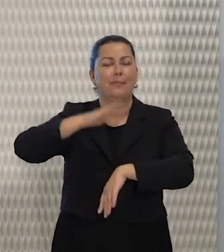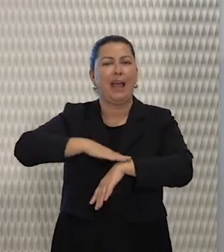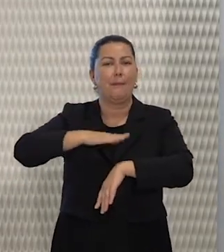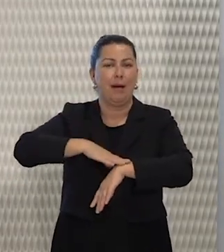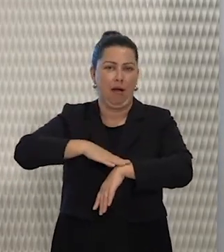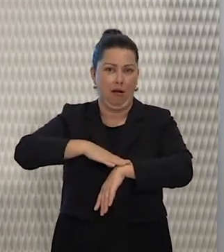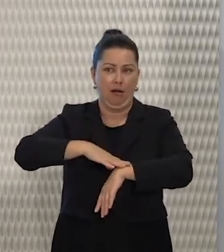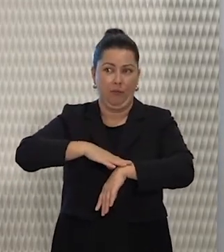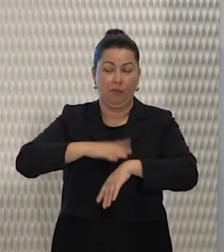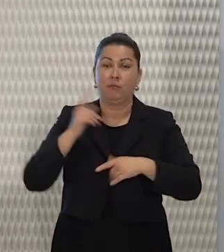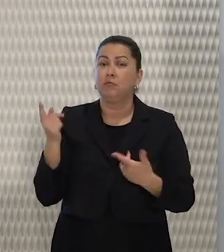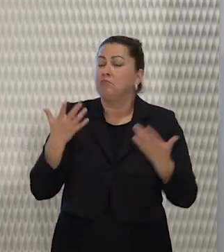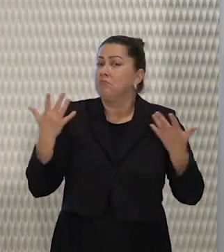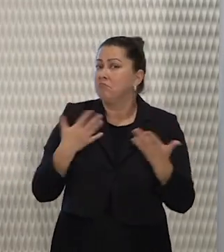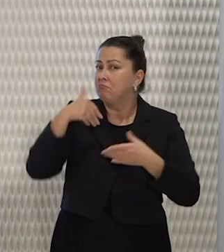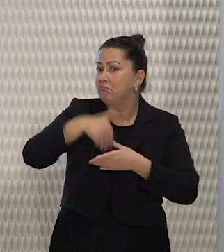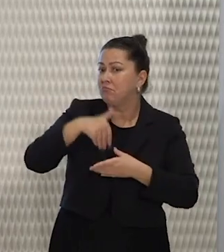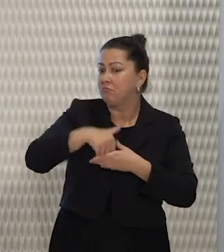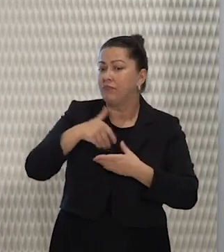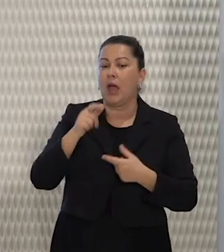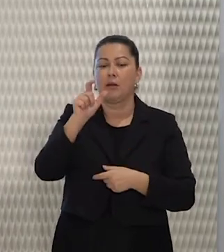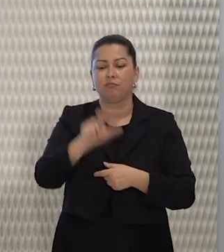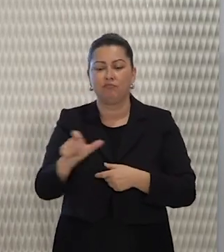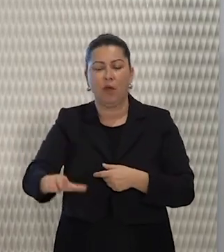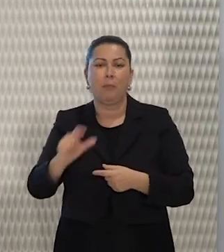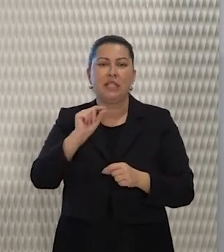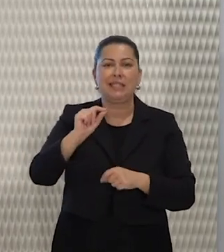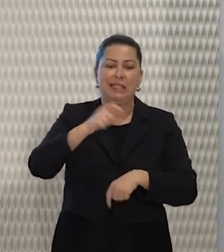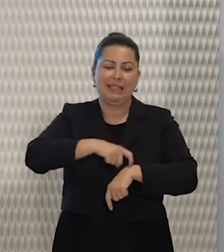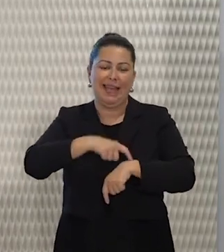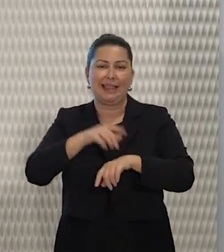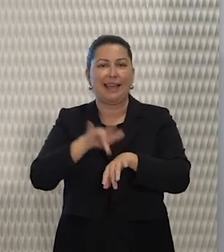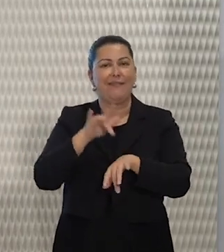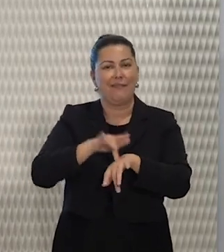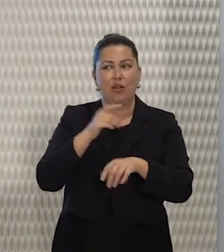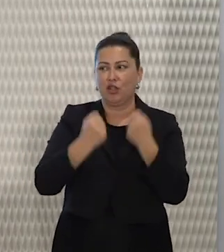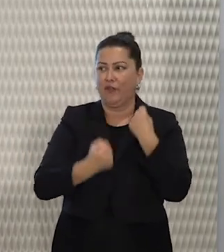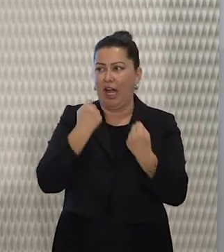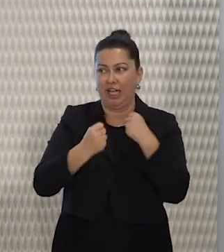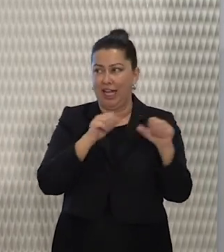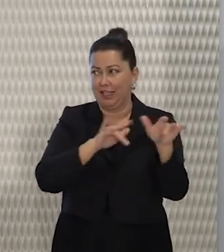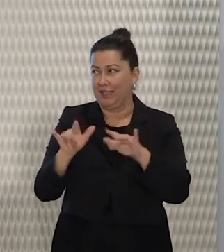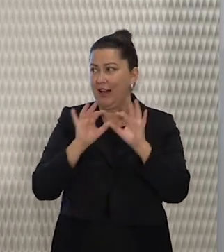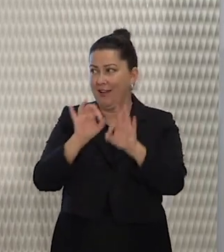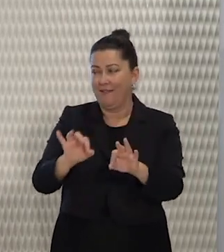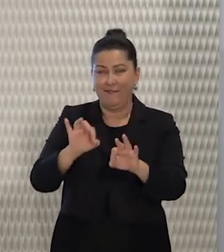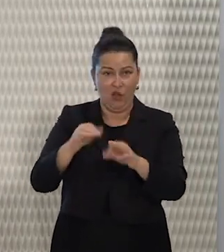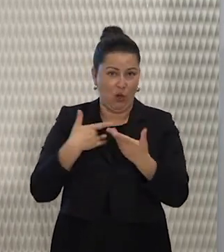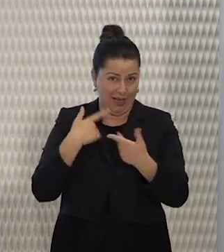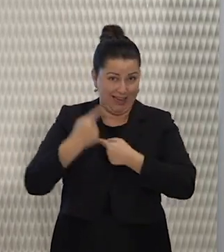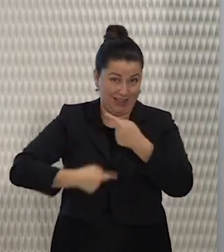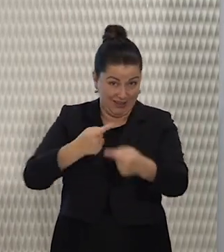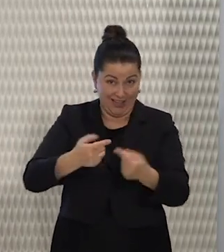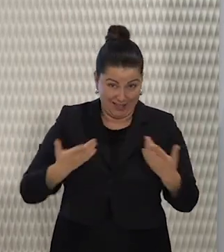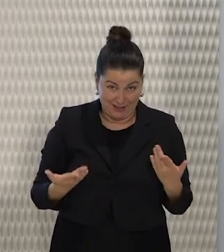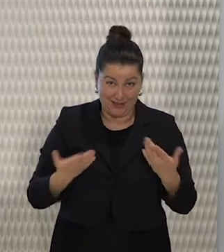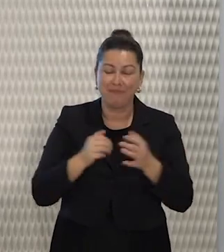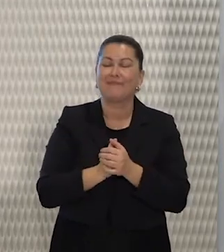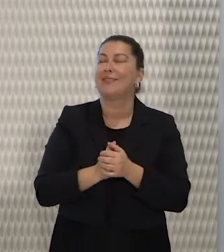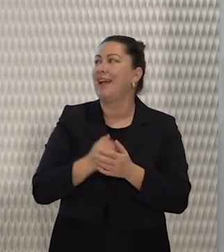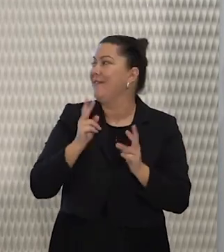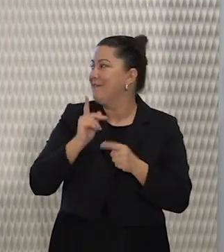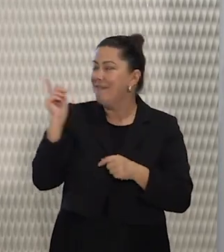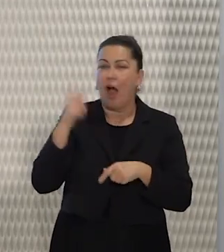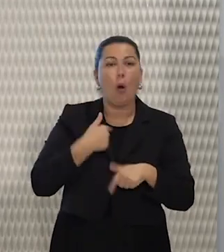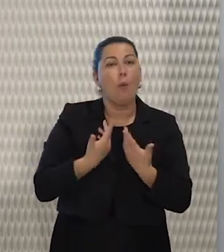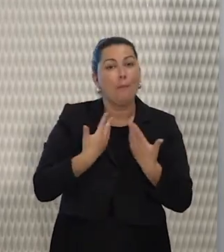ist entwickelt worden für Menschen, die ein bisschen Schwierigkeit haben mit dem Zeitgefühl und ist insofern inklusiv,